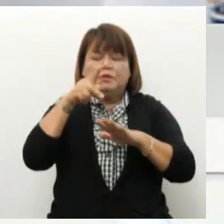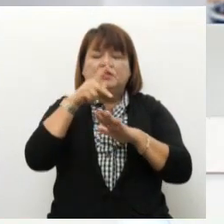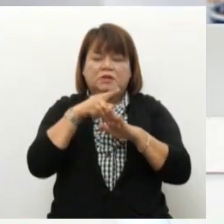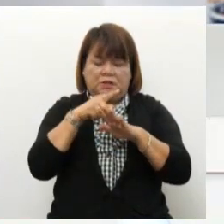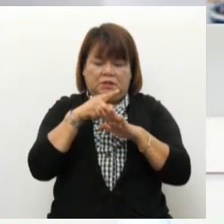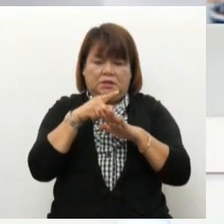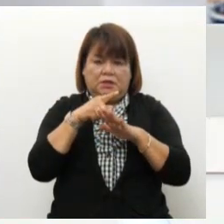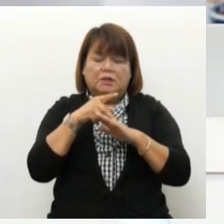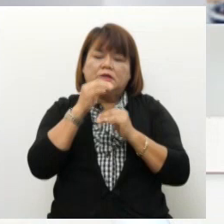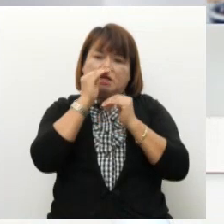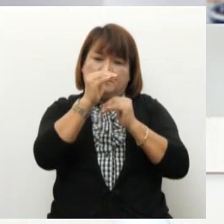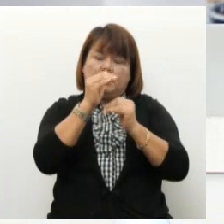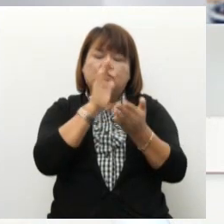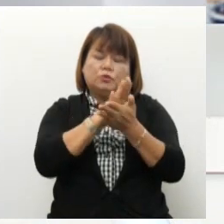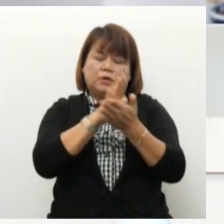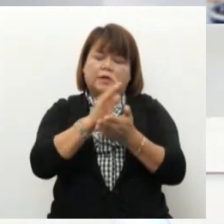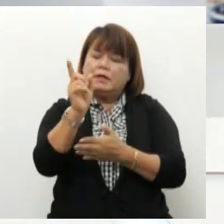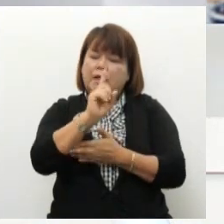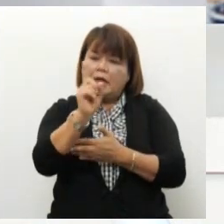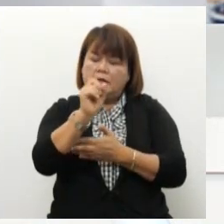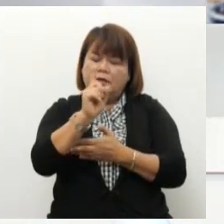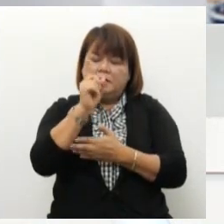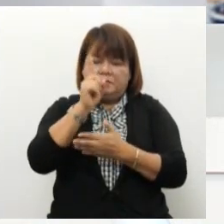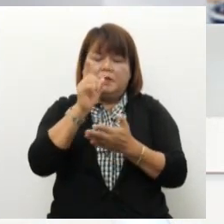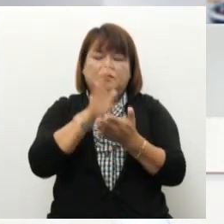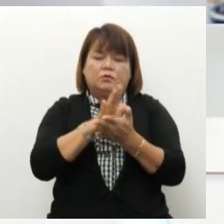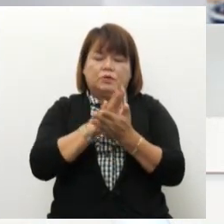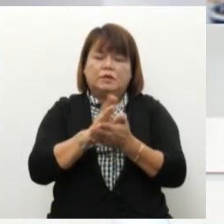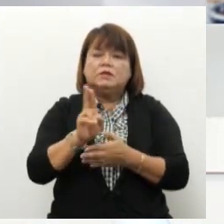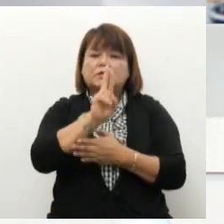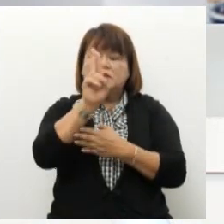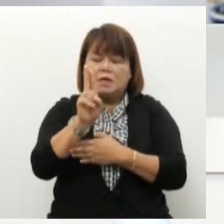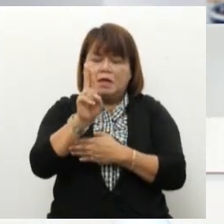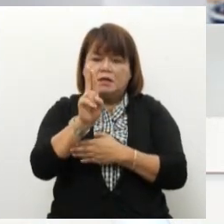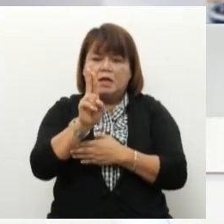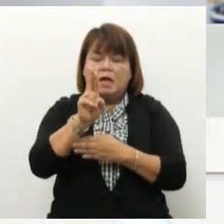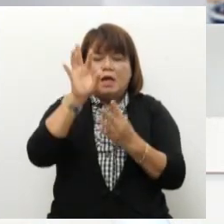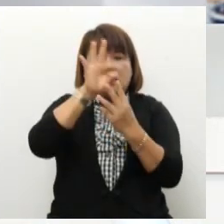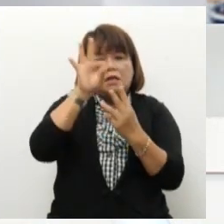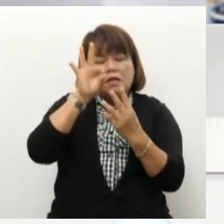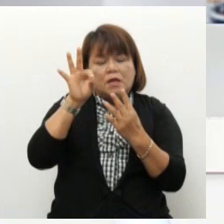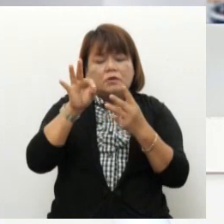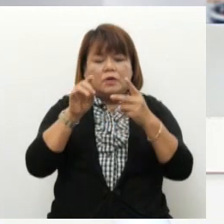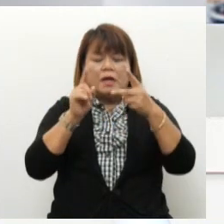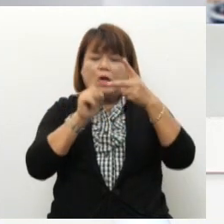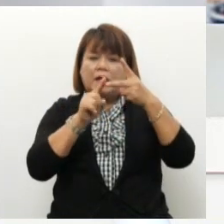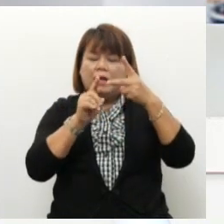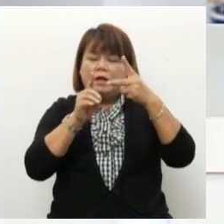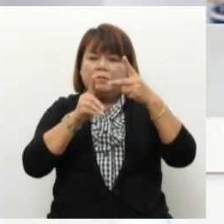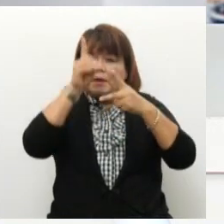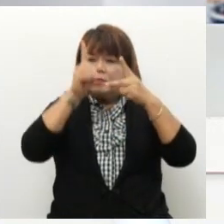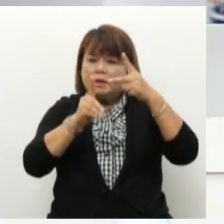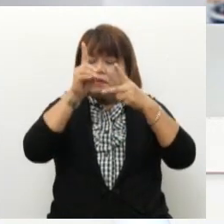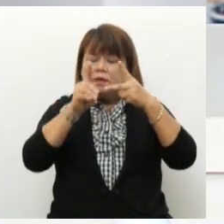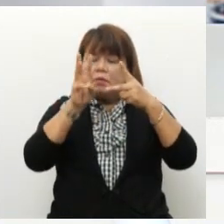ะกำหนดโรงเรียนใดเป็นโรงเรียนที่จะใช้ในการคัดเลือกโดยวิธีประเมินตามว19